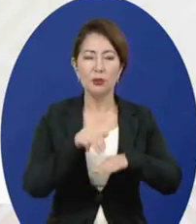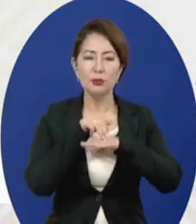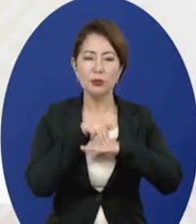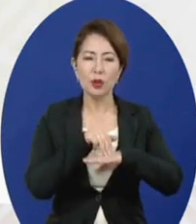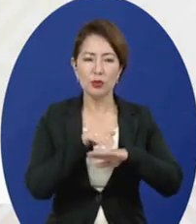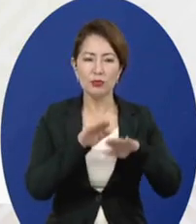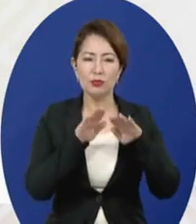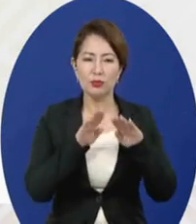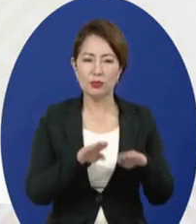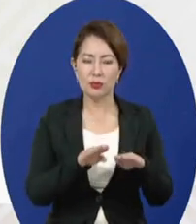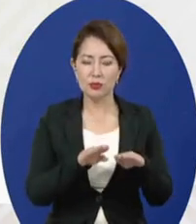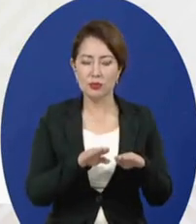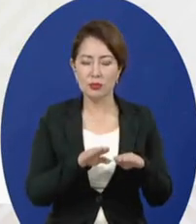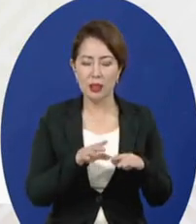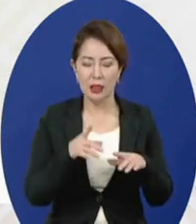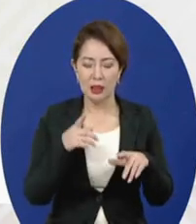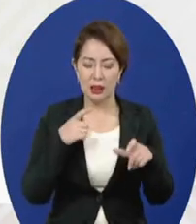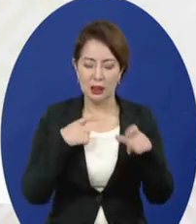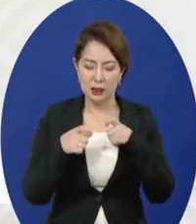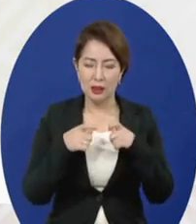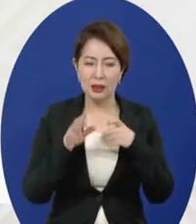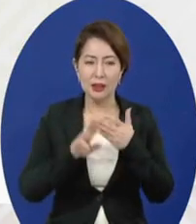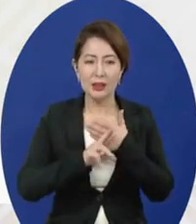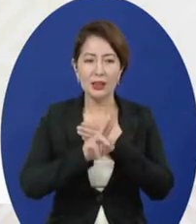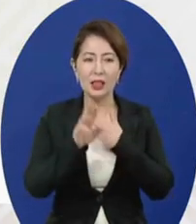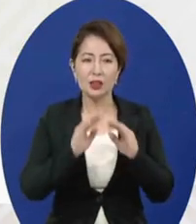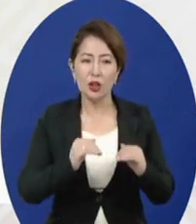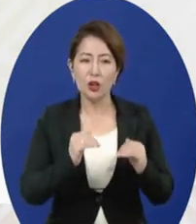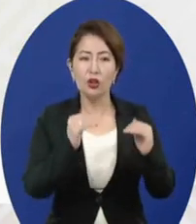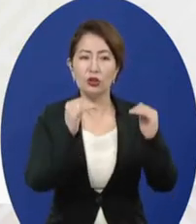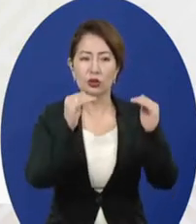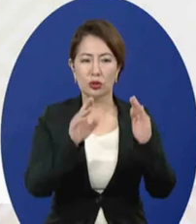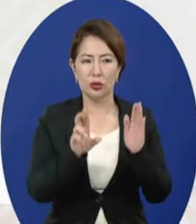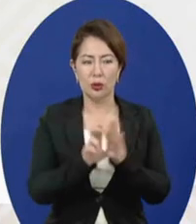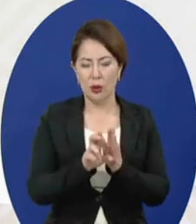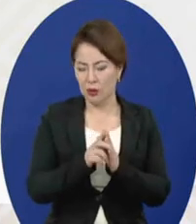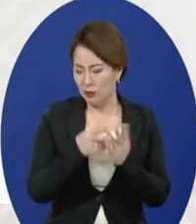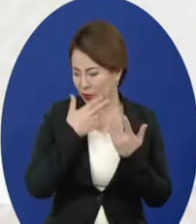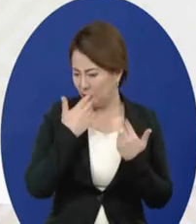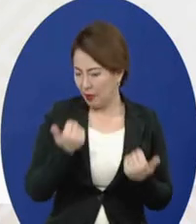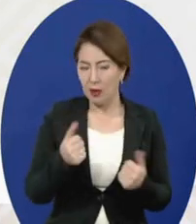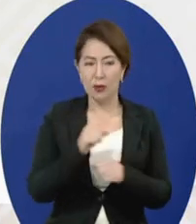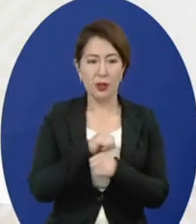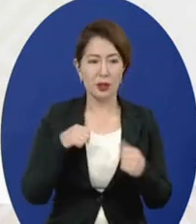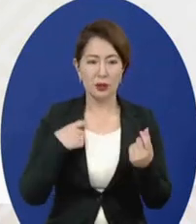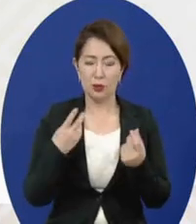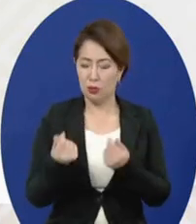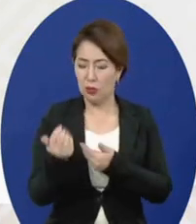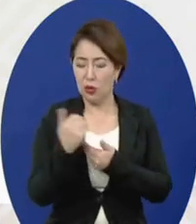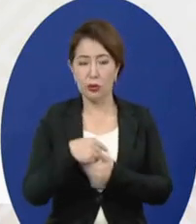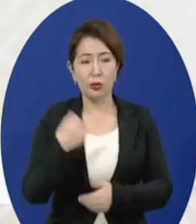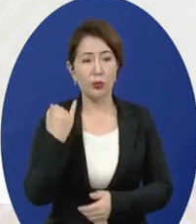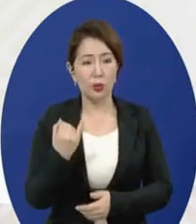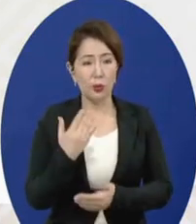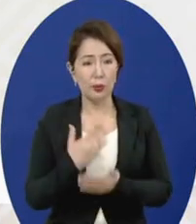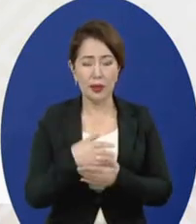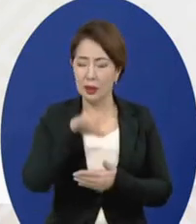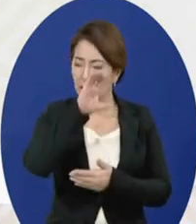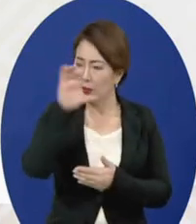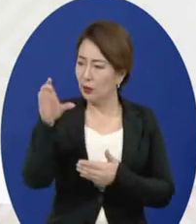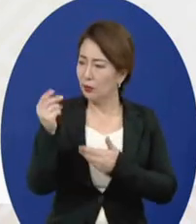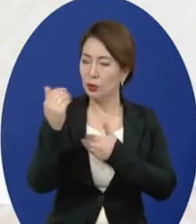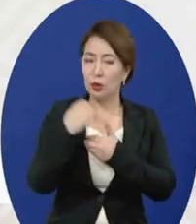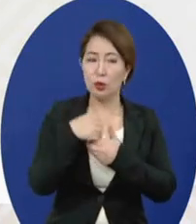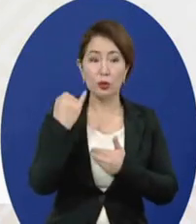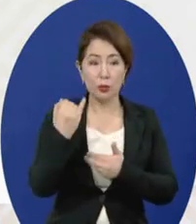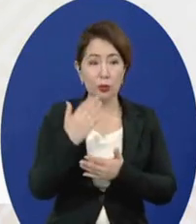тогтмол эдийн засгийг цаашаа хөгжих ийм боломж бол алга байна. Иргэдийн орлого бол муу ба. Аж ахуй нэгжүүдийн орлого муу